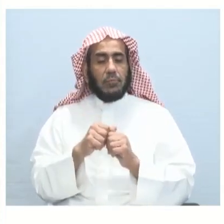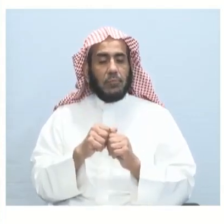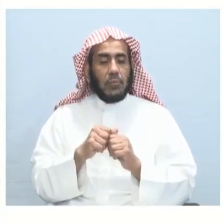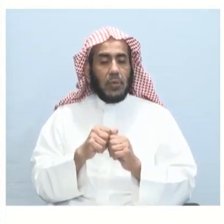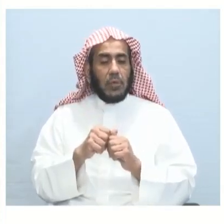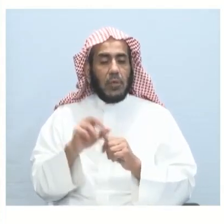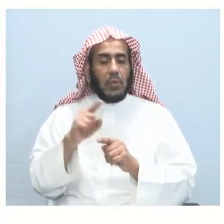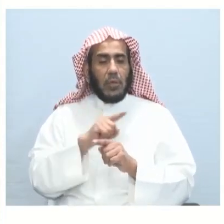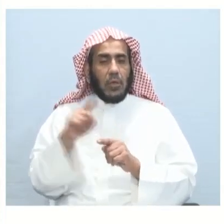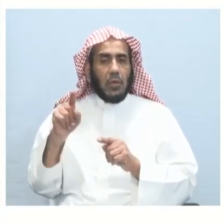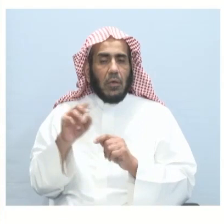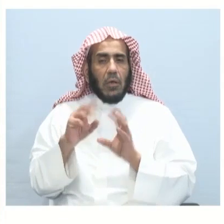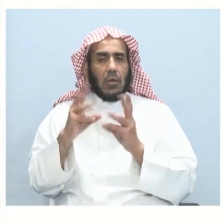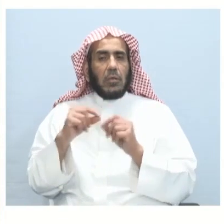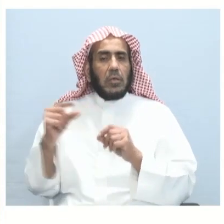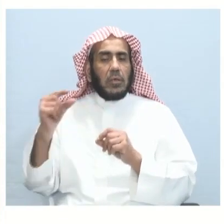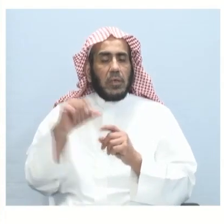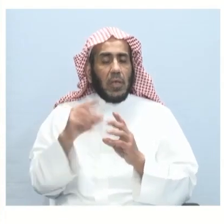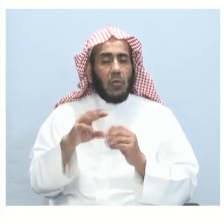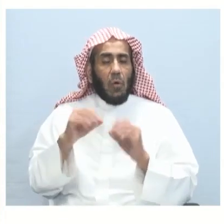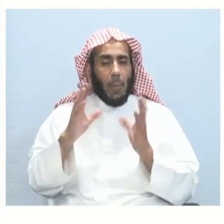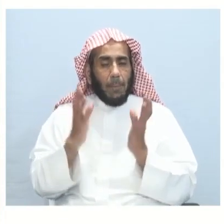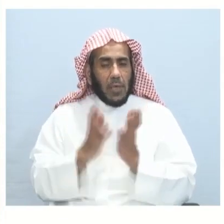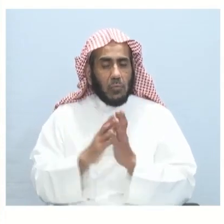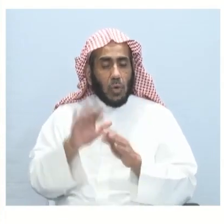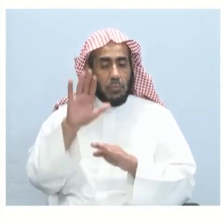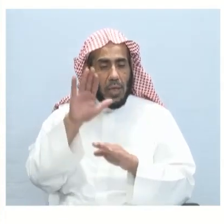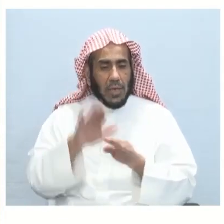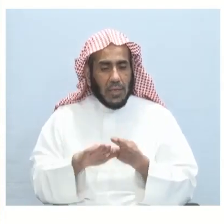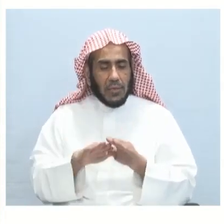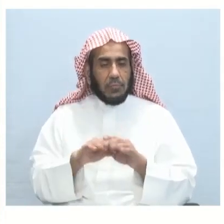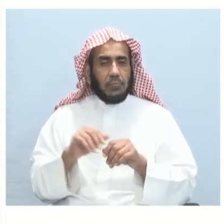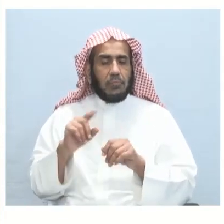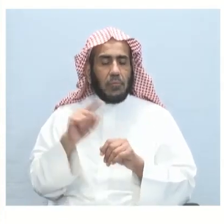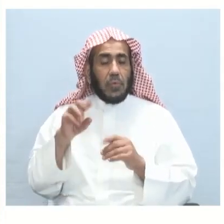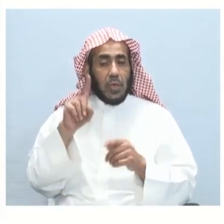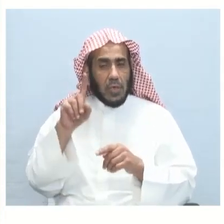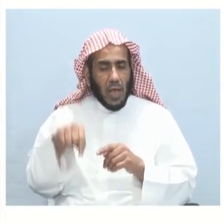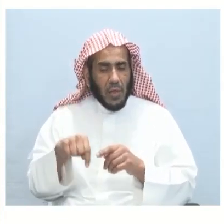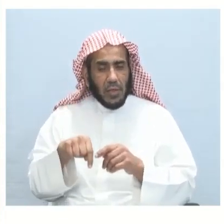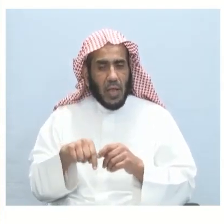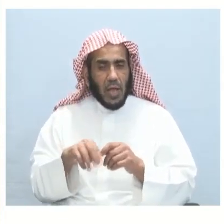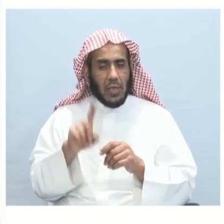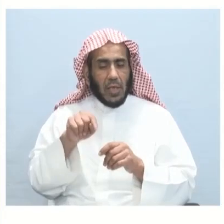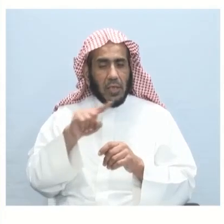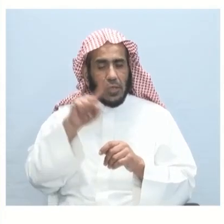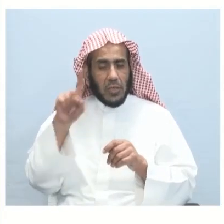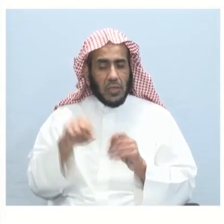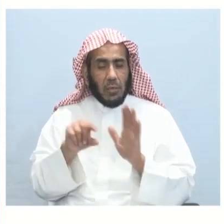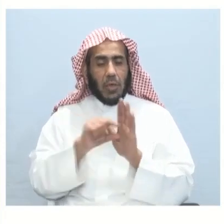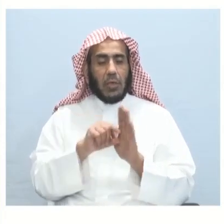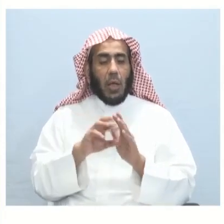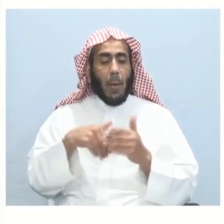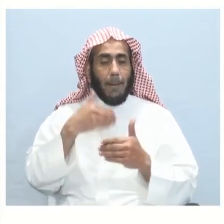تشارت ديزاين ومن ثم في مجموعه بيانات داتا نضغط على تحديد البيانات اذا